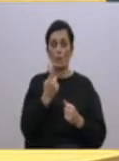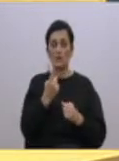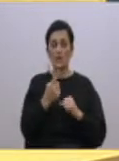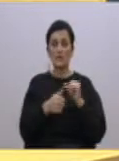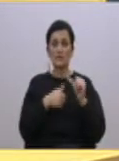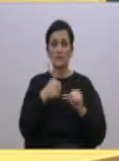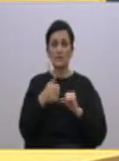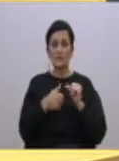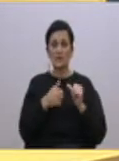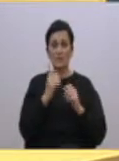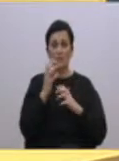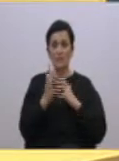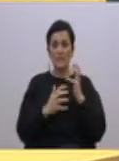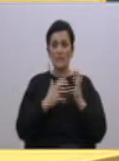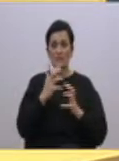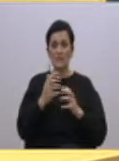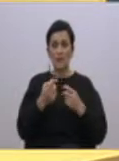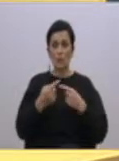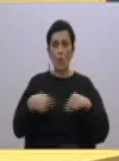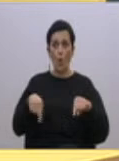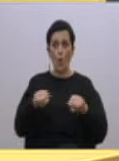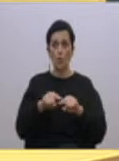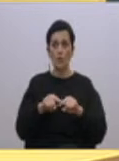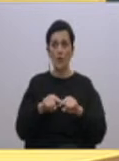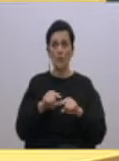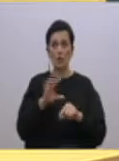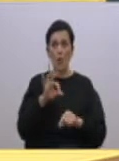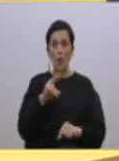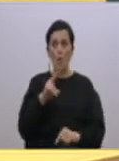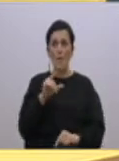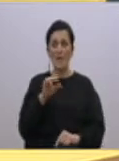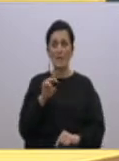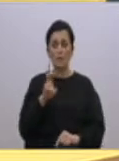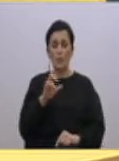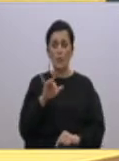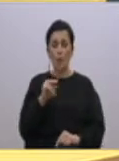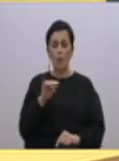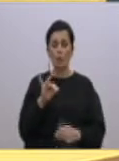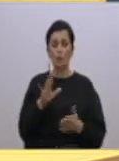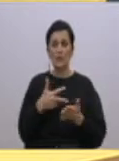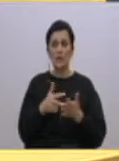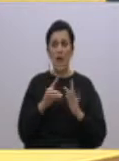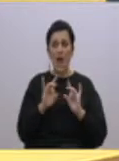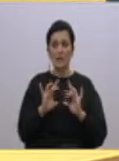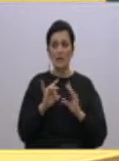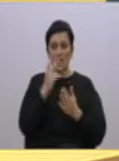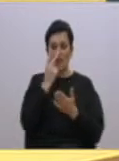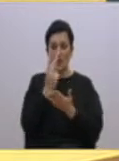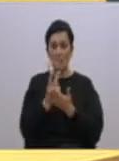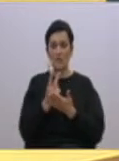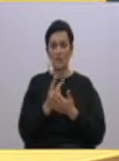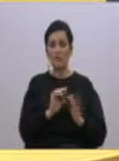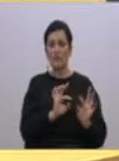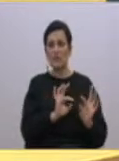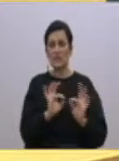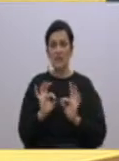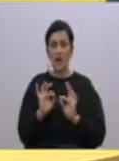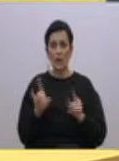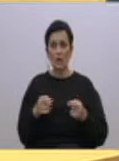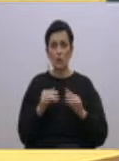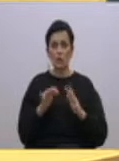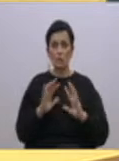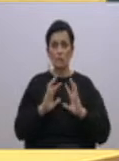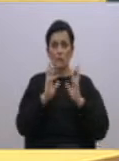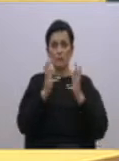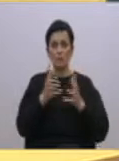წელს საერთაშორისო ორგანიზაცია Open Data Watch-ის ანგარიშის მიხედვით, რომელიც რეგულარულად ახორციელებს მსოფლიო